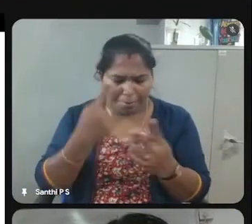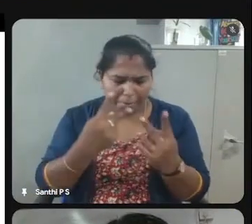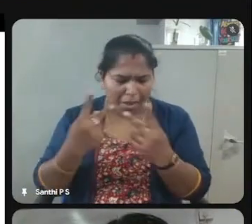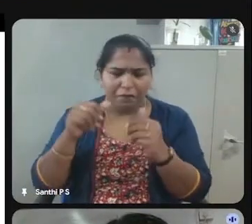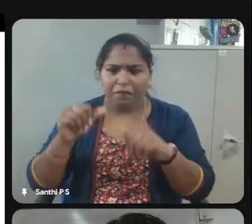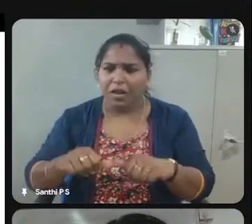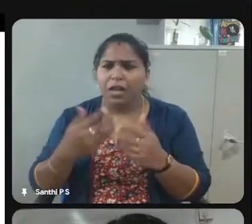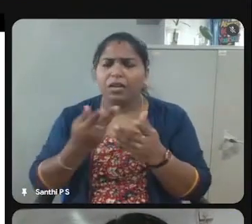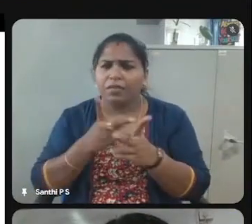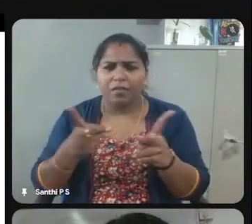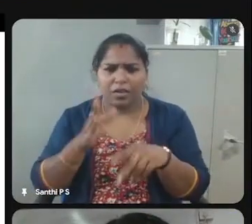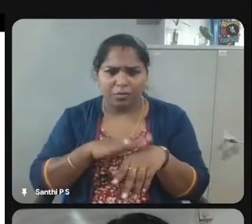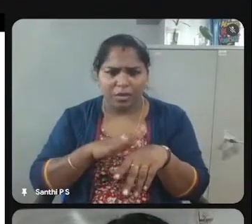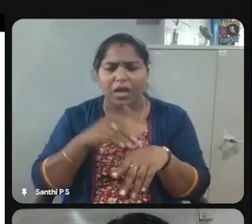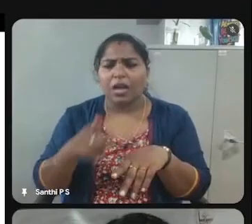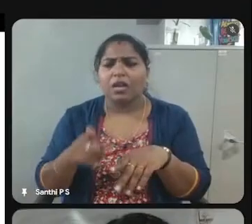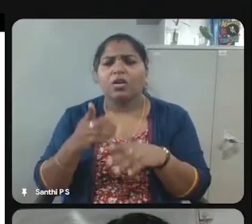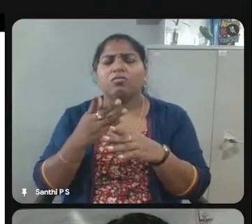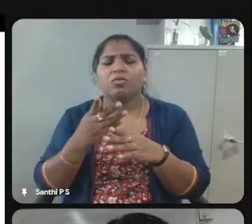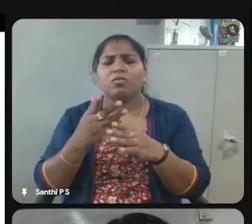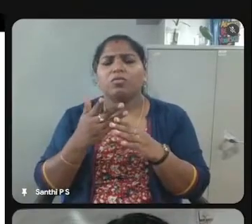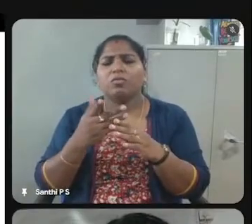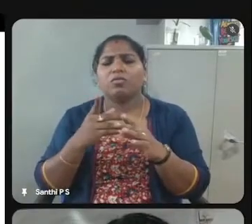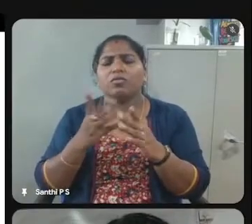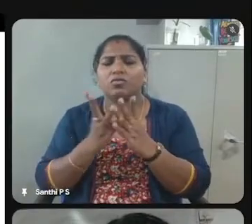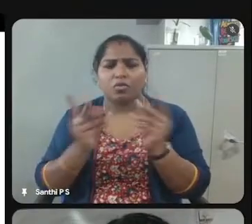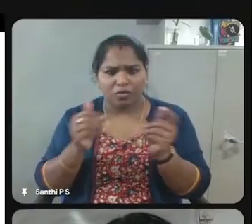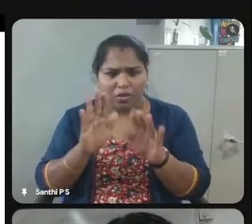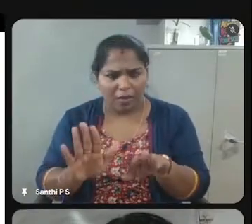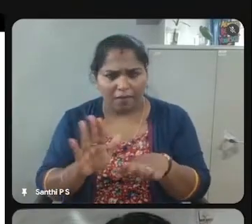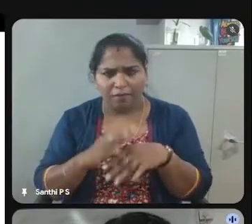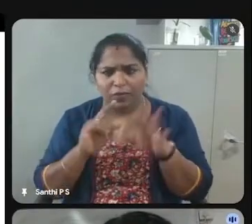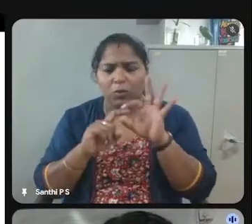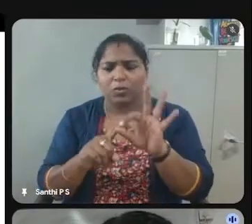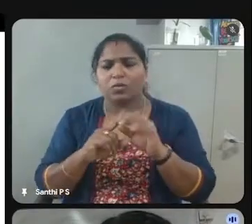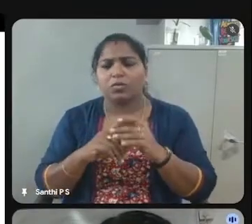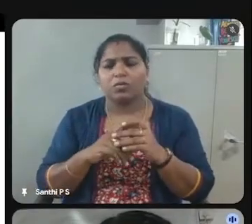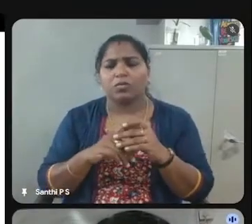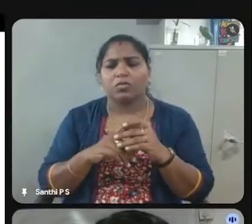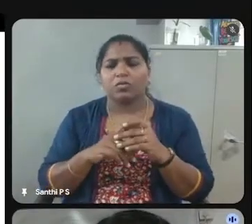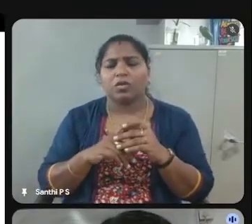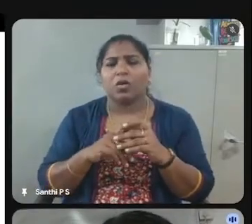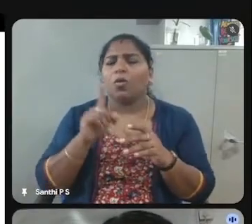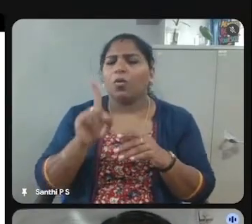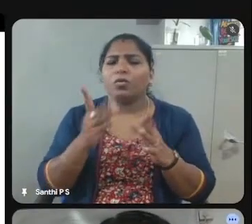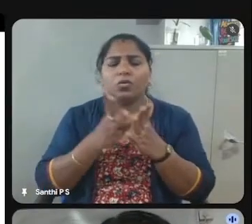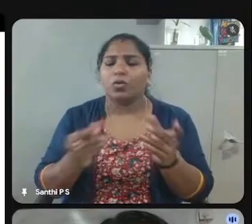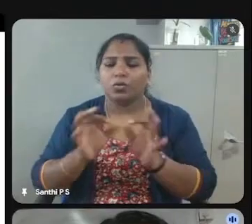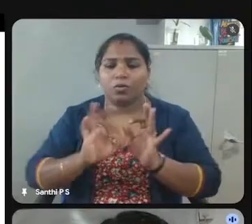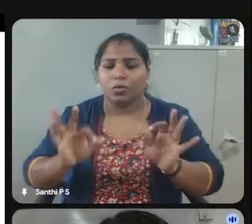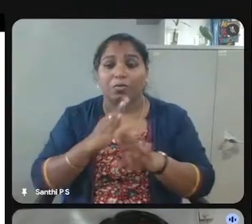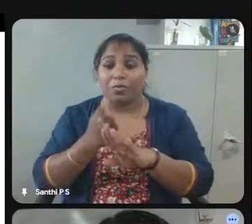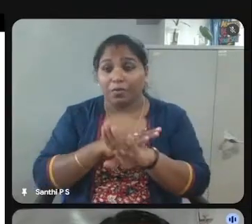പ്രശ്നങ്ങൾ. അപ്പൊ ഇതിനൊക്കെ എന്തെങ്കിലും ആയിട്ടൊരു കോമൺ സൊല്യൂഷൻ നമുക്ക് ചെയ്യാൻ പറ്റുമോ? കോമൺ സൊല്യൂഷൻ എന്ന് പറയാൻ ഇപ്പൊ ലാസ്റ്റ്